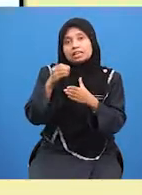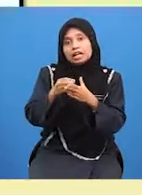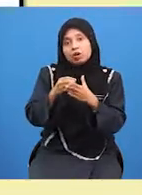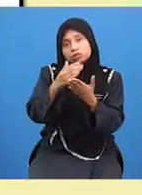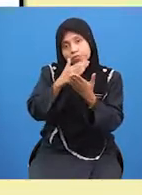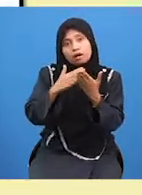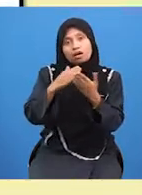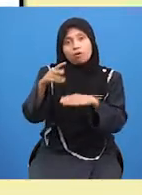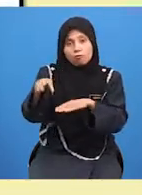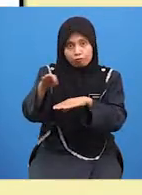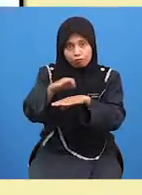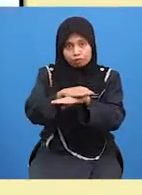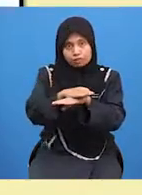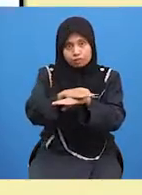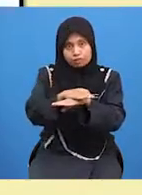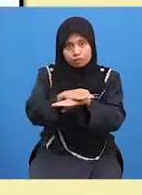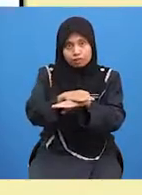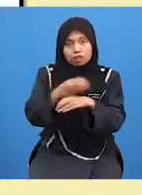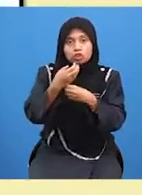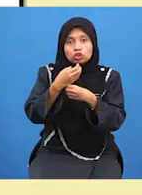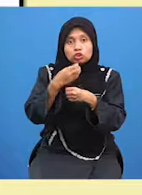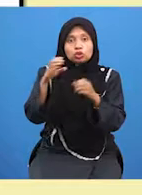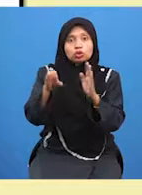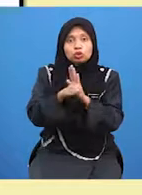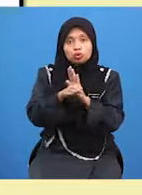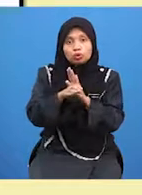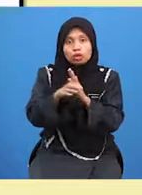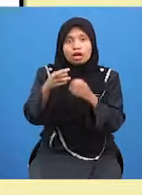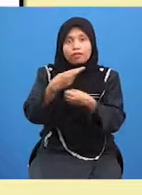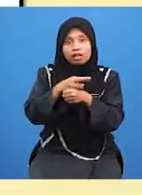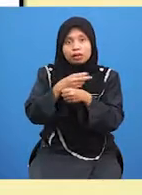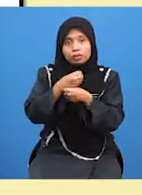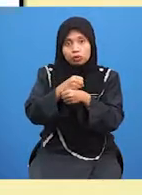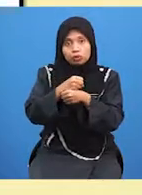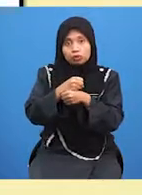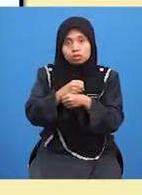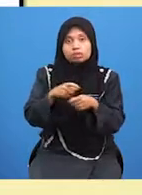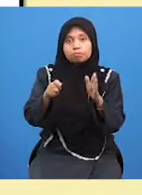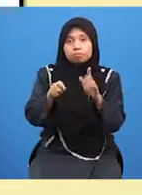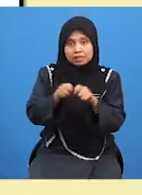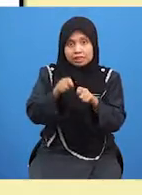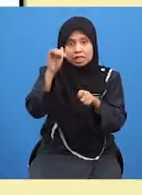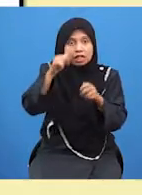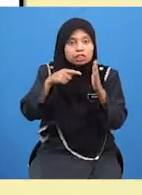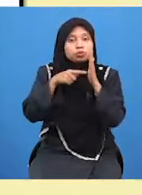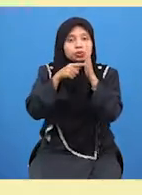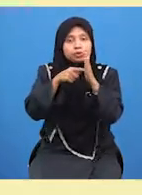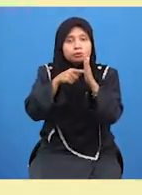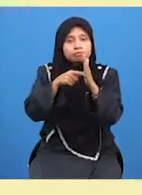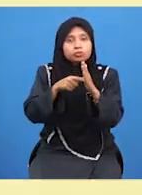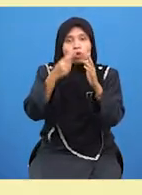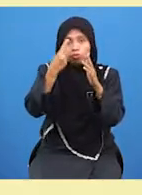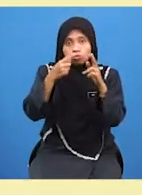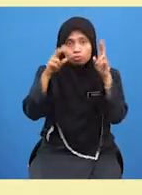atau separa berfungsi. Contoh bagi reka bentuk mekanikal adalah seperti gambar yang dipaparkan di skrin.